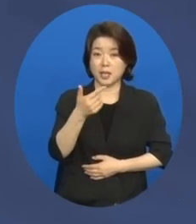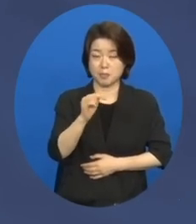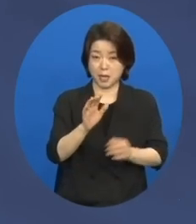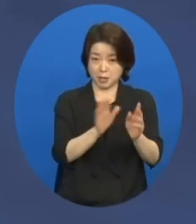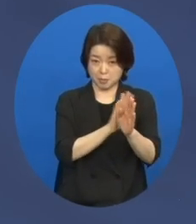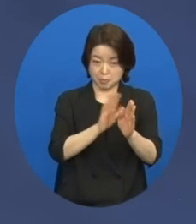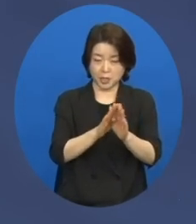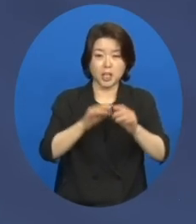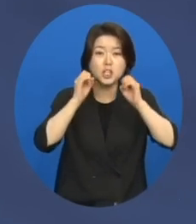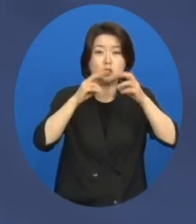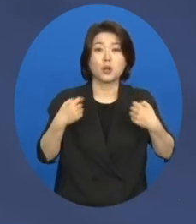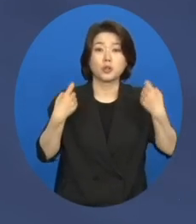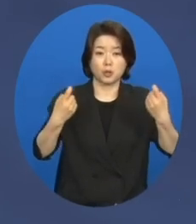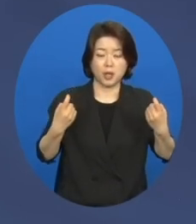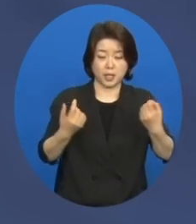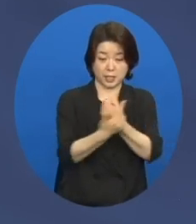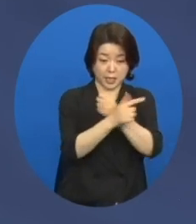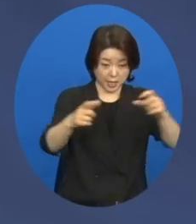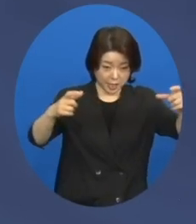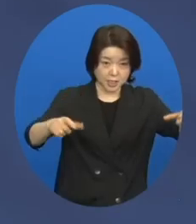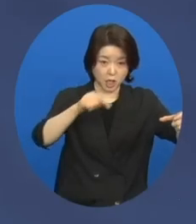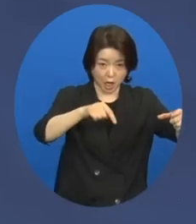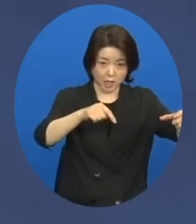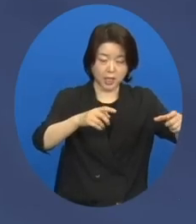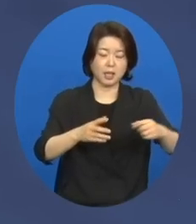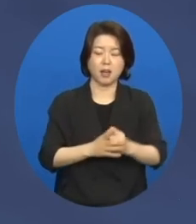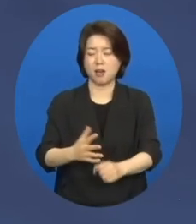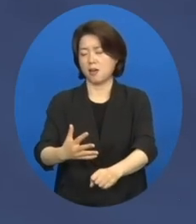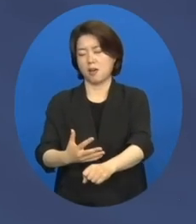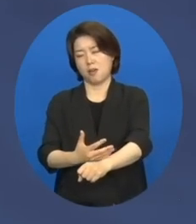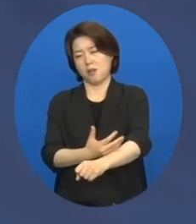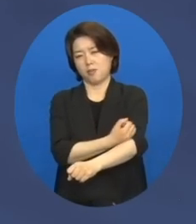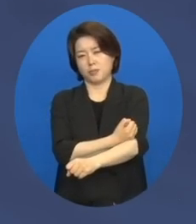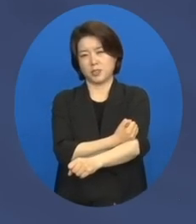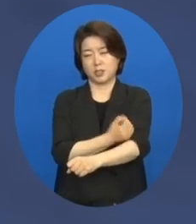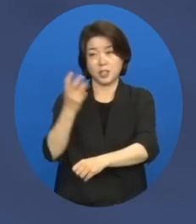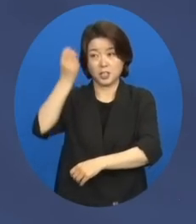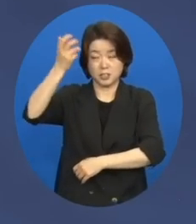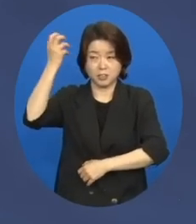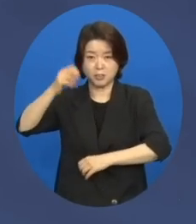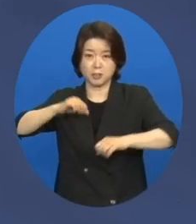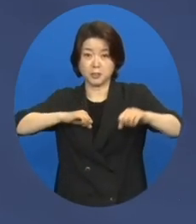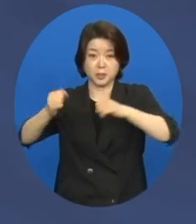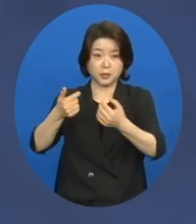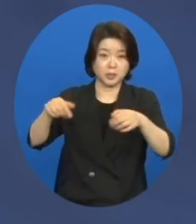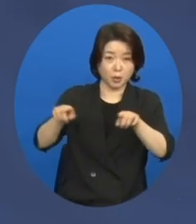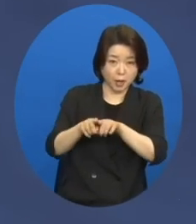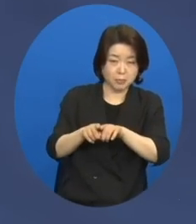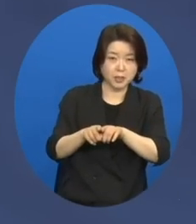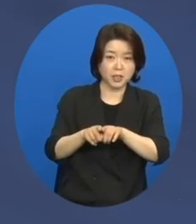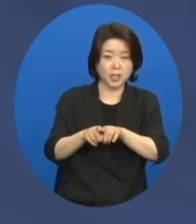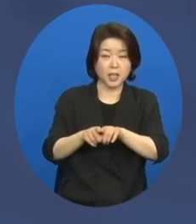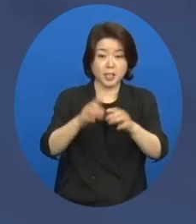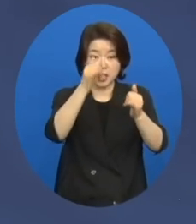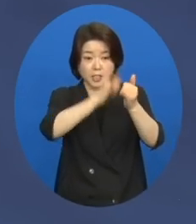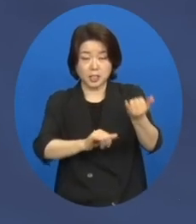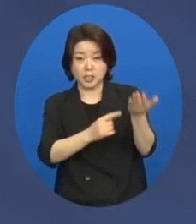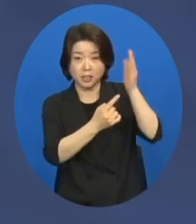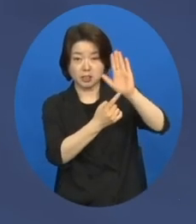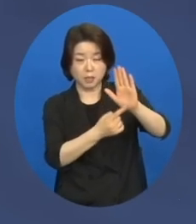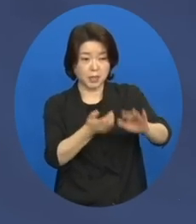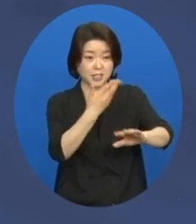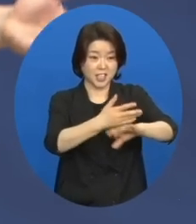그 갈라디아 지역 안에서 예, 그 엄청난 성령의 역사와 함께 역사상 드러난 이방